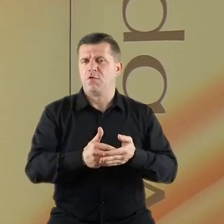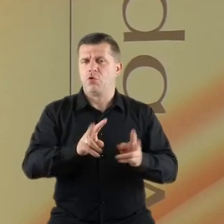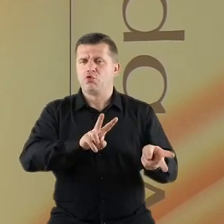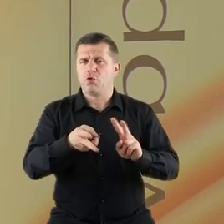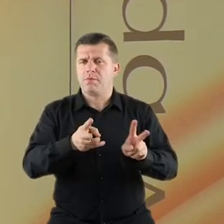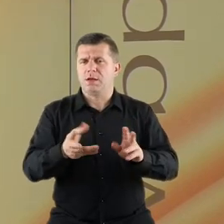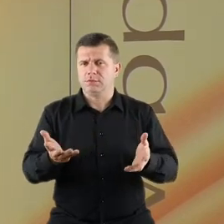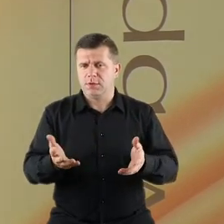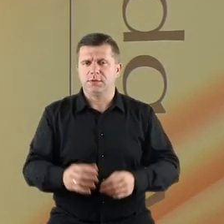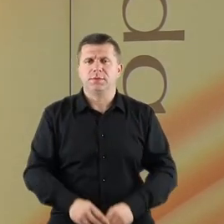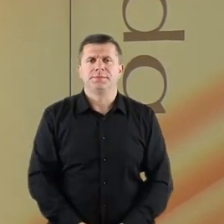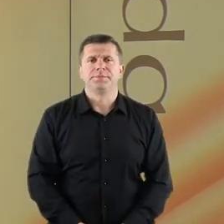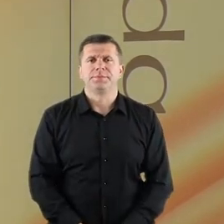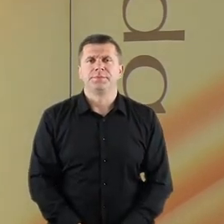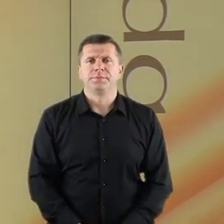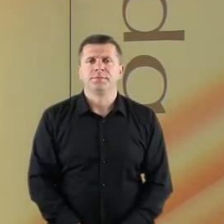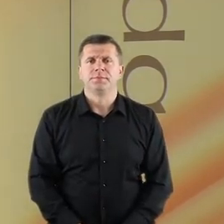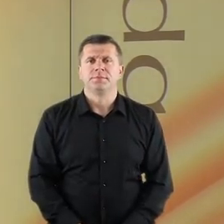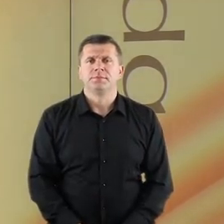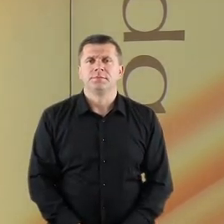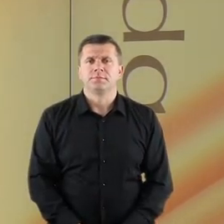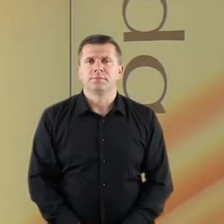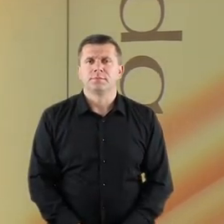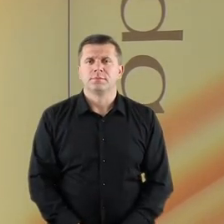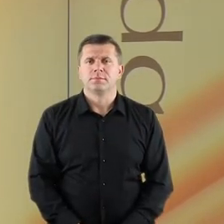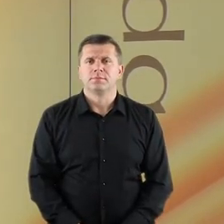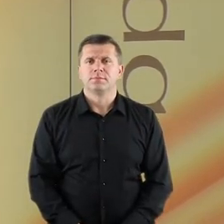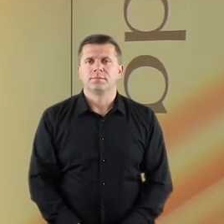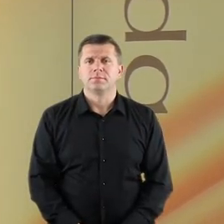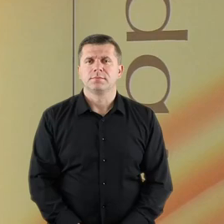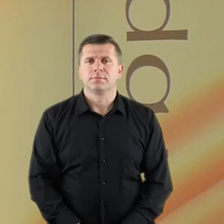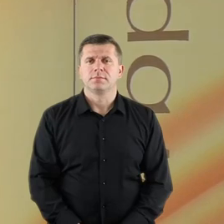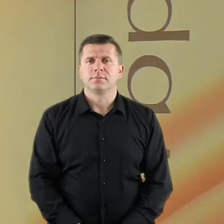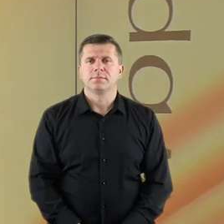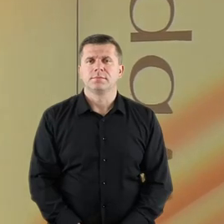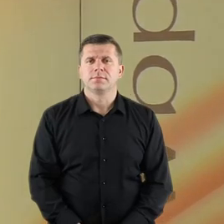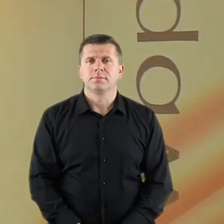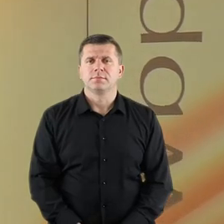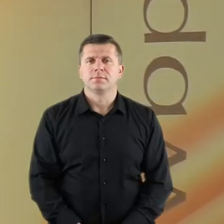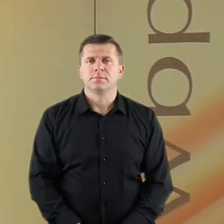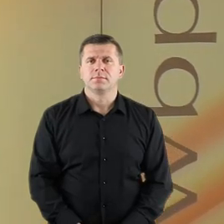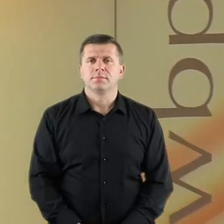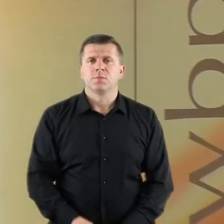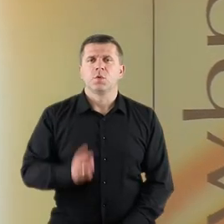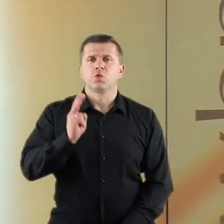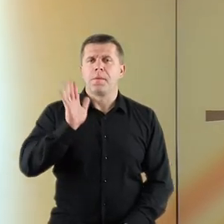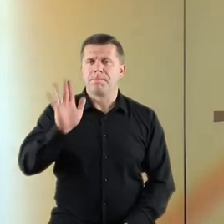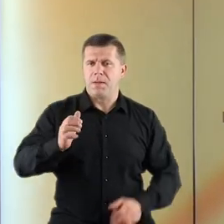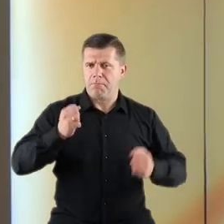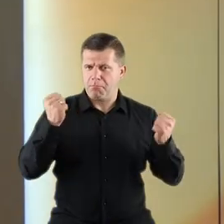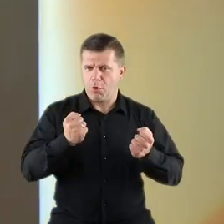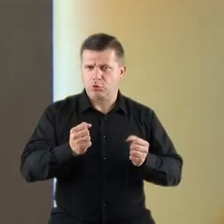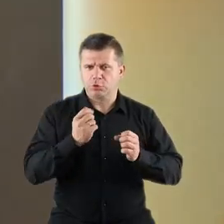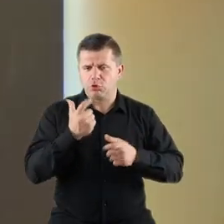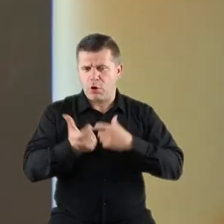zachowań i teraz Stanisław szpital tak pisał kto ma moc rzucania uroków